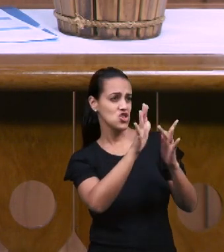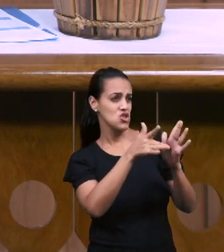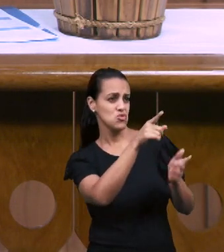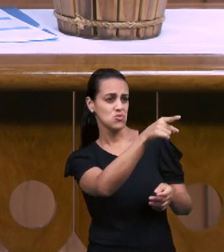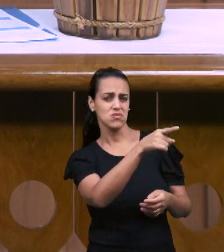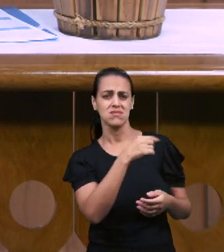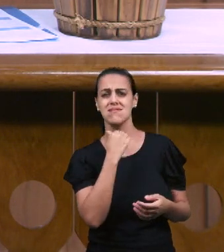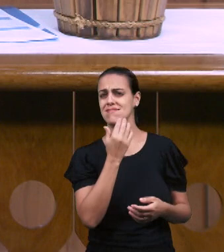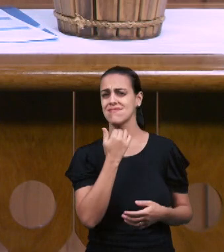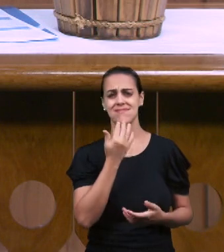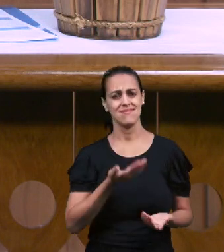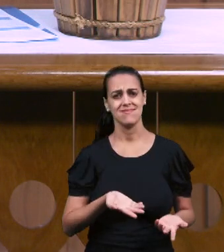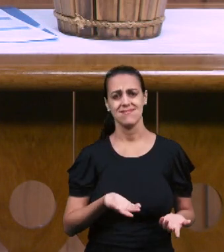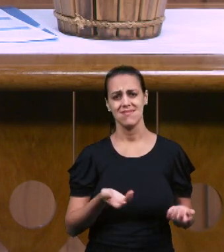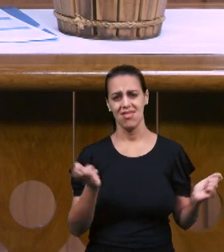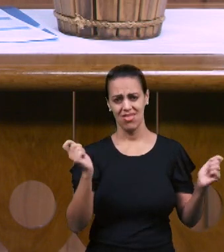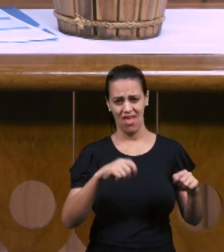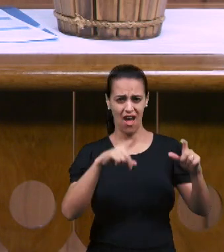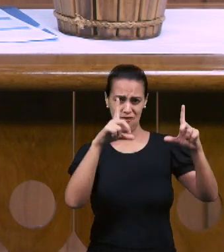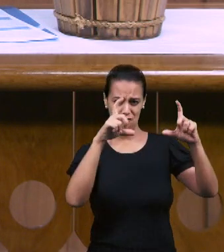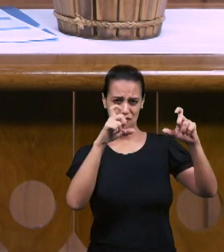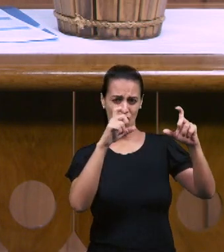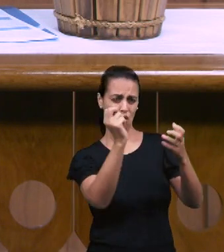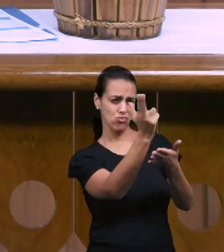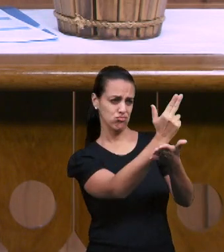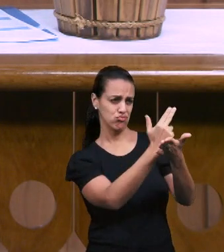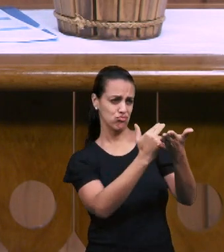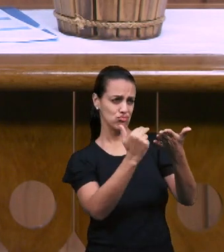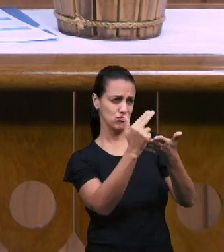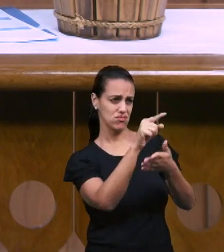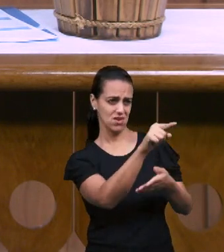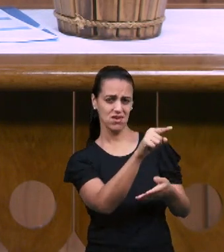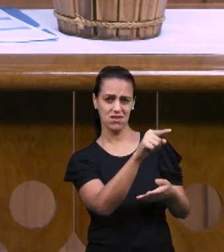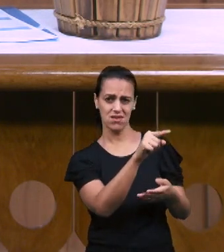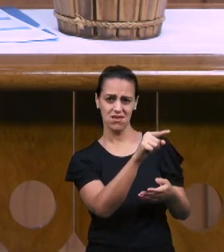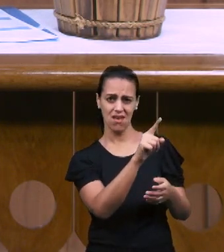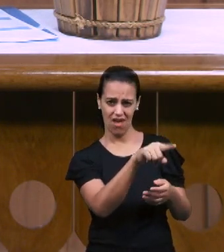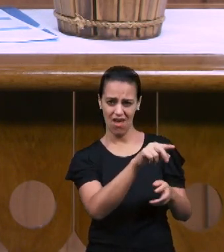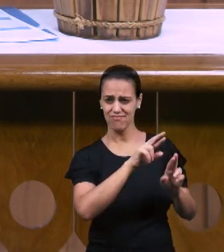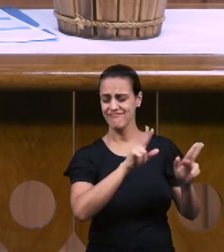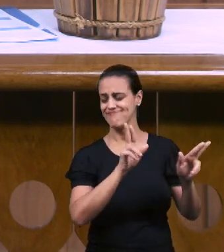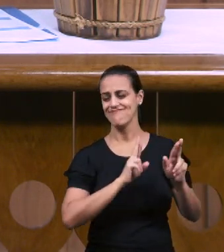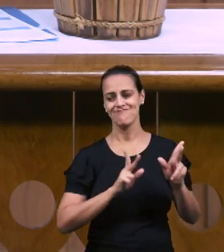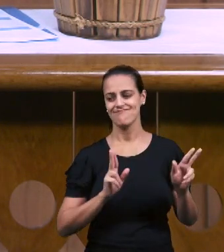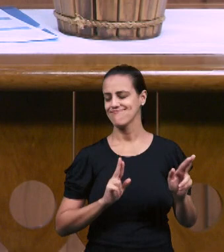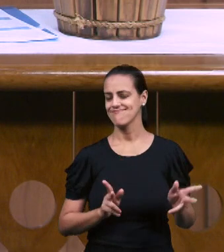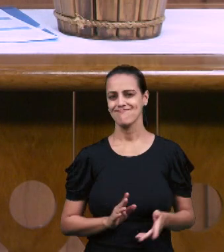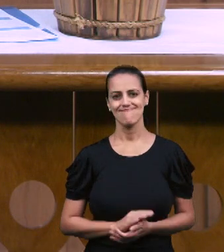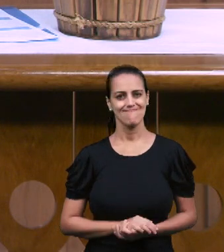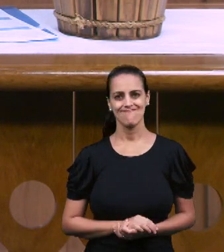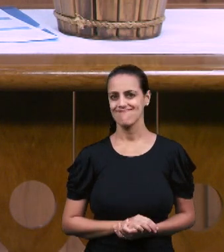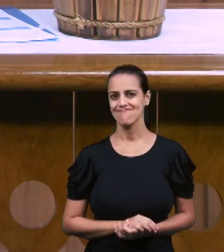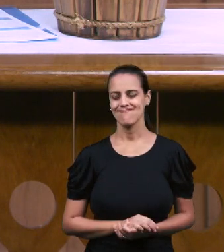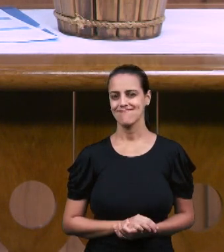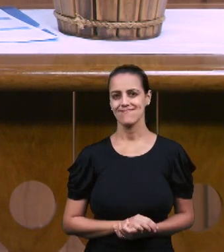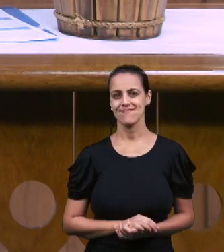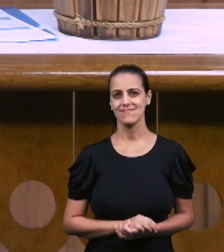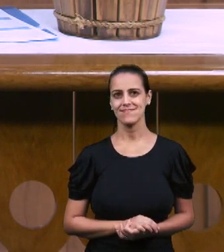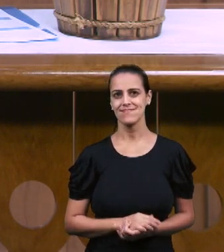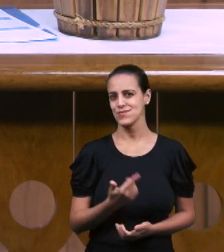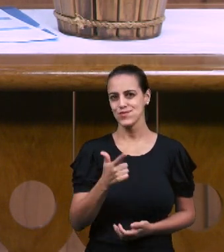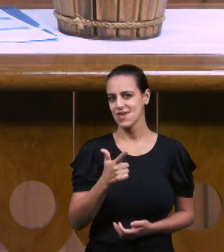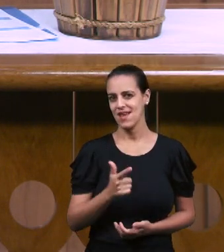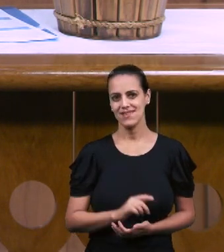Vous pouvez même montrer des photographies de Jésus, etc. Mais ça n'existe pas, ou à